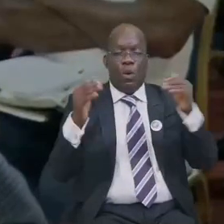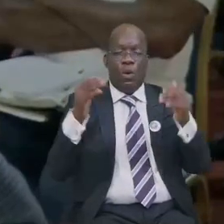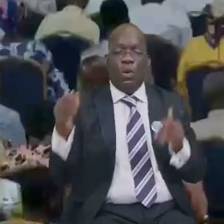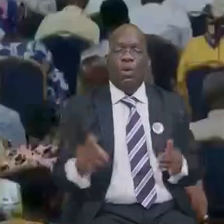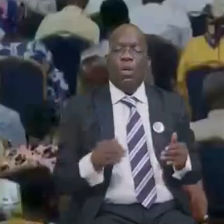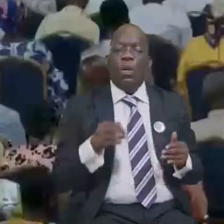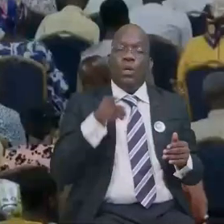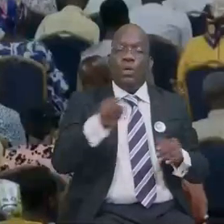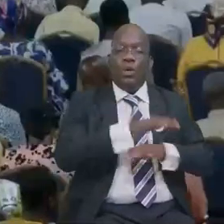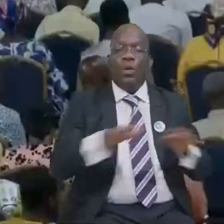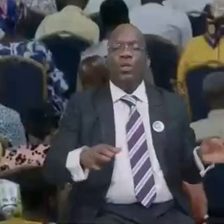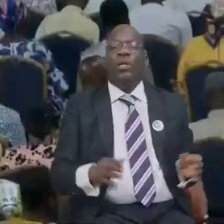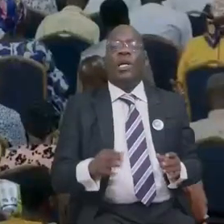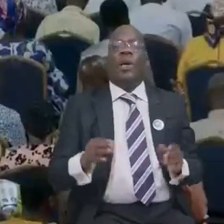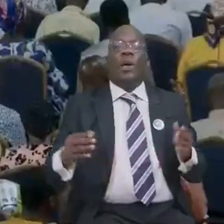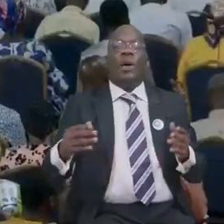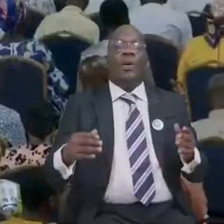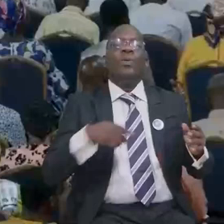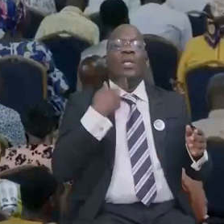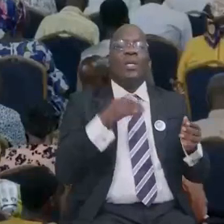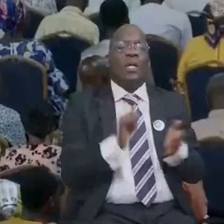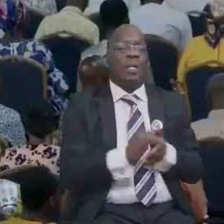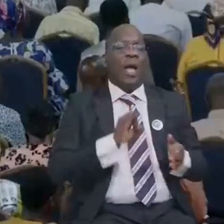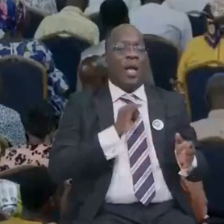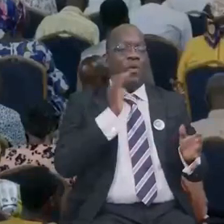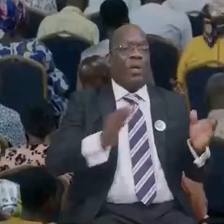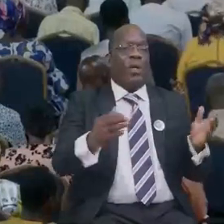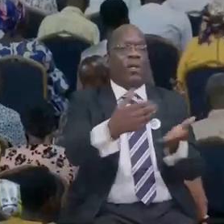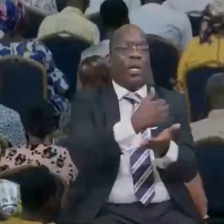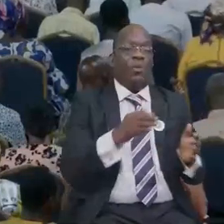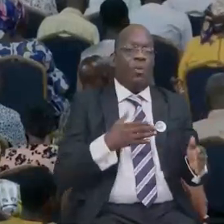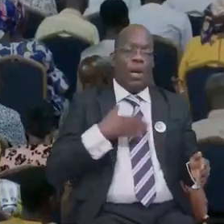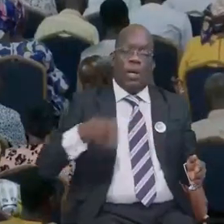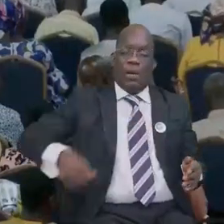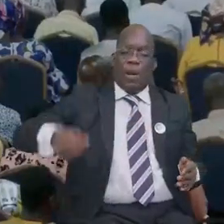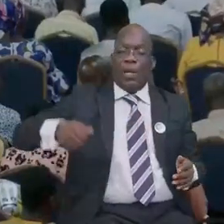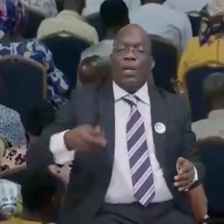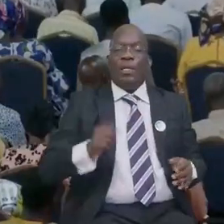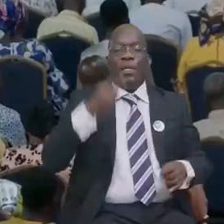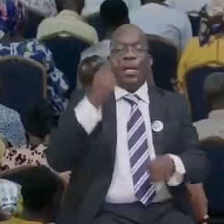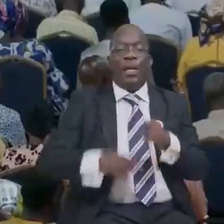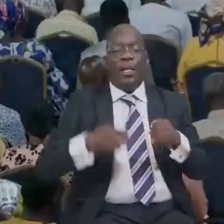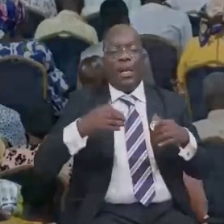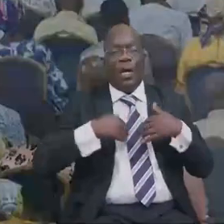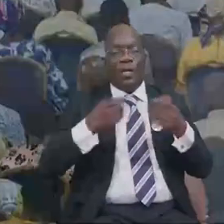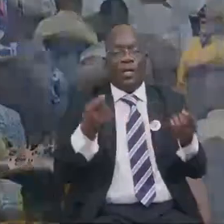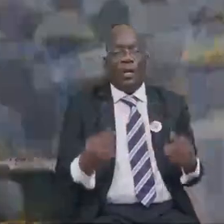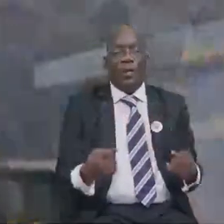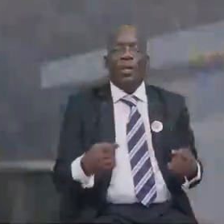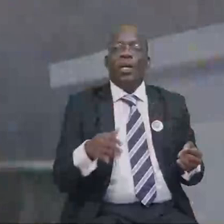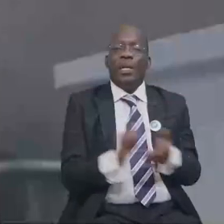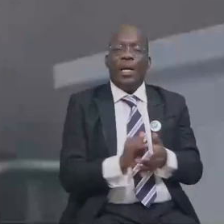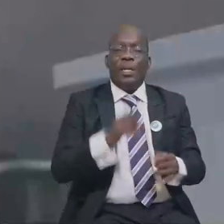pas ramasser, prendre votre sac de ministre et de professeur pour dire la fin est venue. Non, il dit cette fin ne sera pas encore